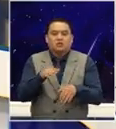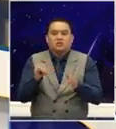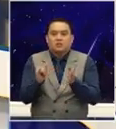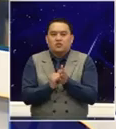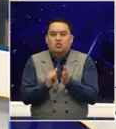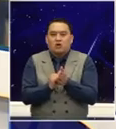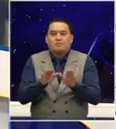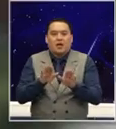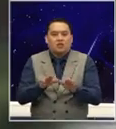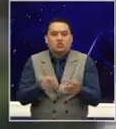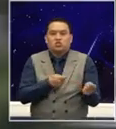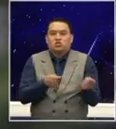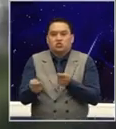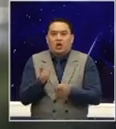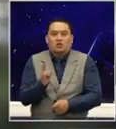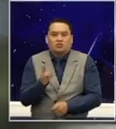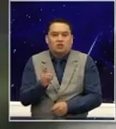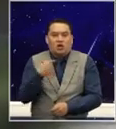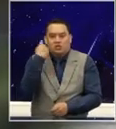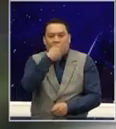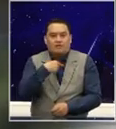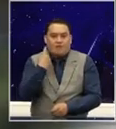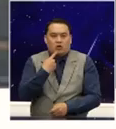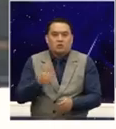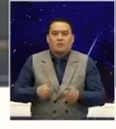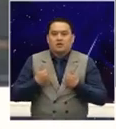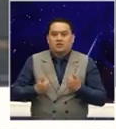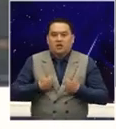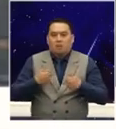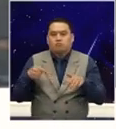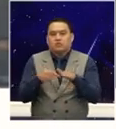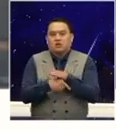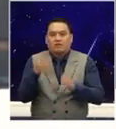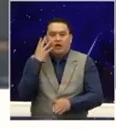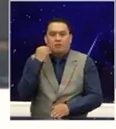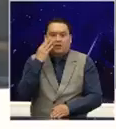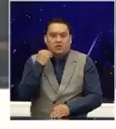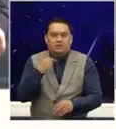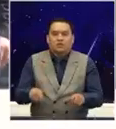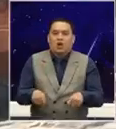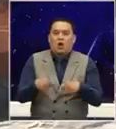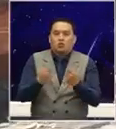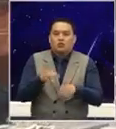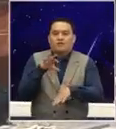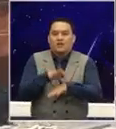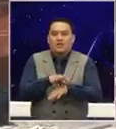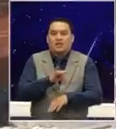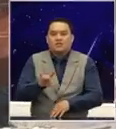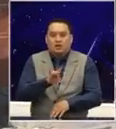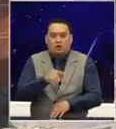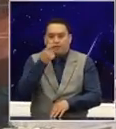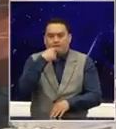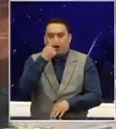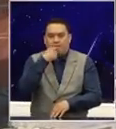местах. Частный извоз незарегистрированными лицами, а также попытка незаконного проникновения в Алматы. Нарушения зафиксированы в